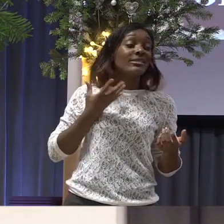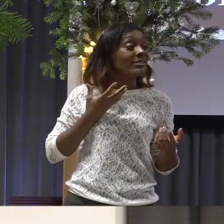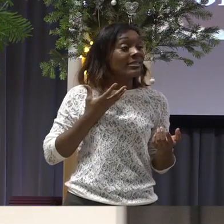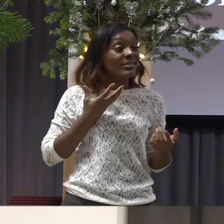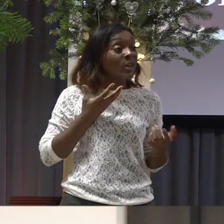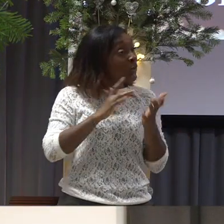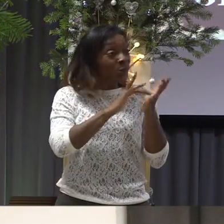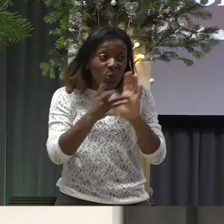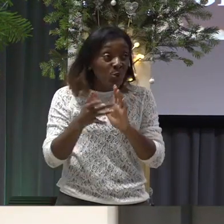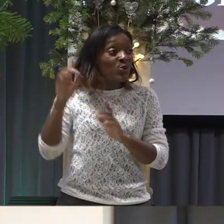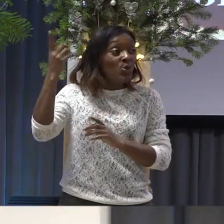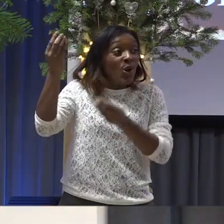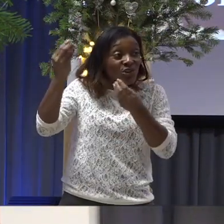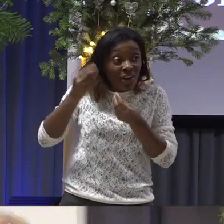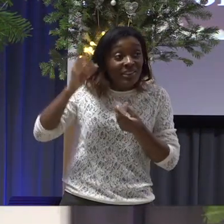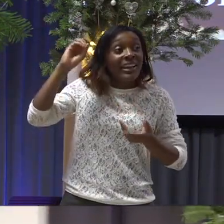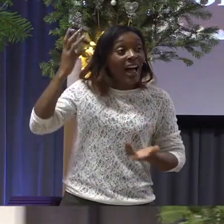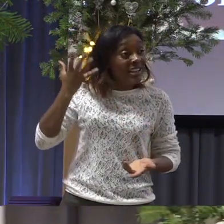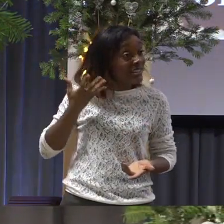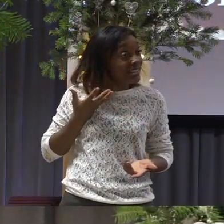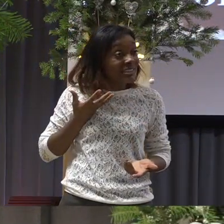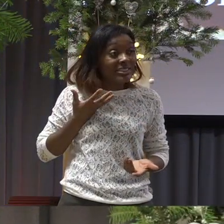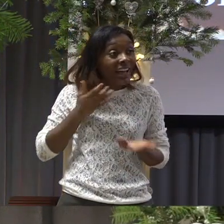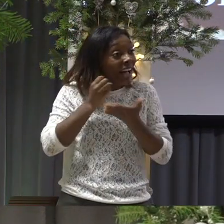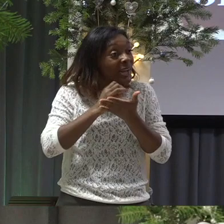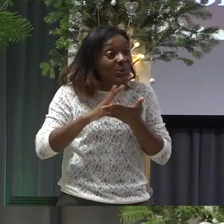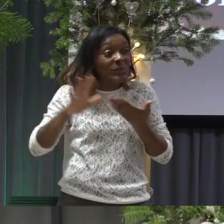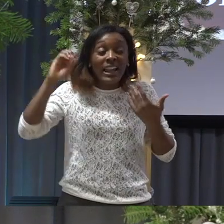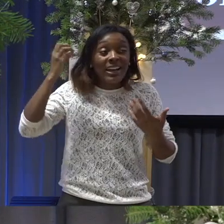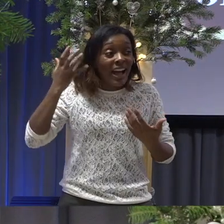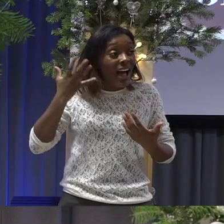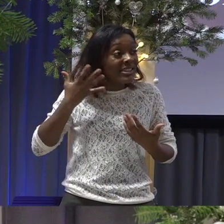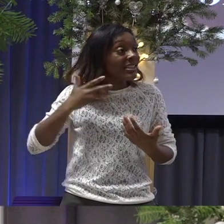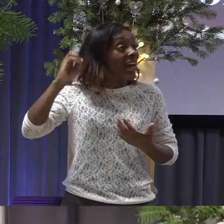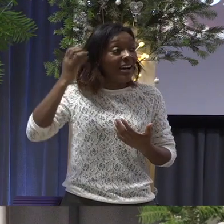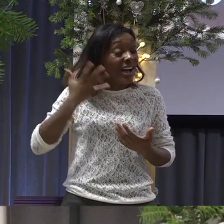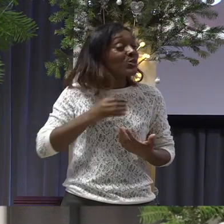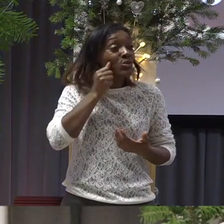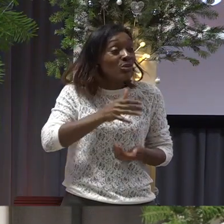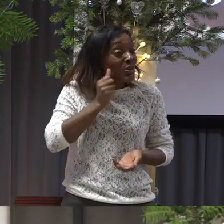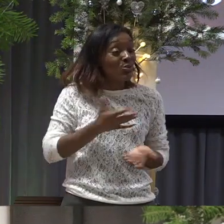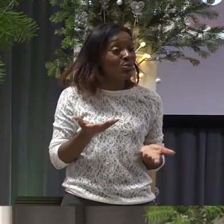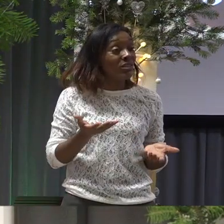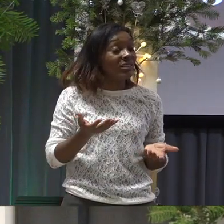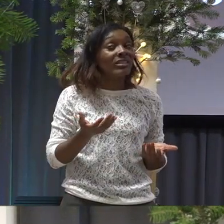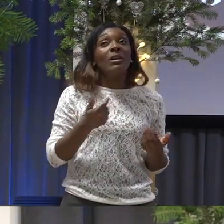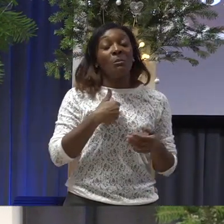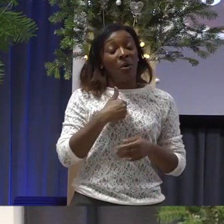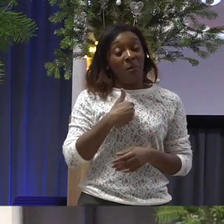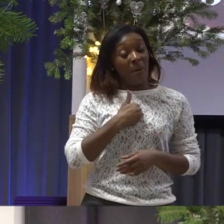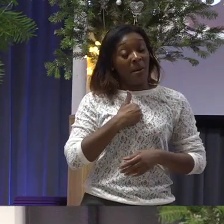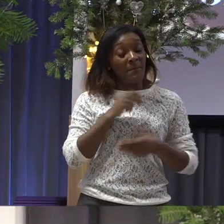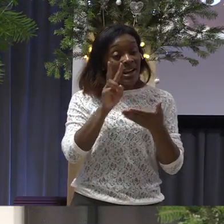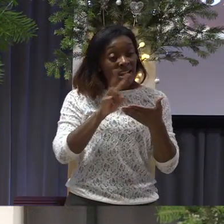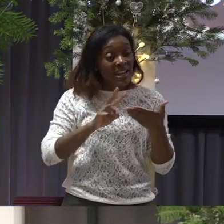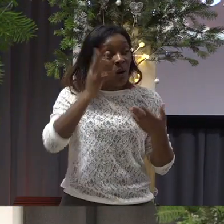J'aime ce texte parce que ce texte me rappelle beaucoup de choses. La première fois que je le lis, ce texte, j'arrive dans cette épître de Paul